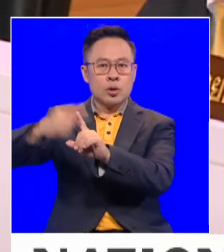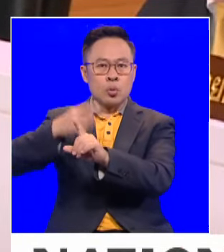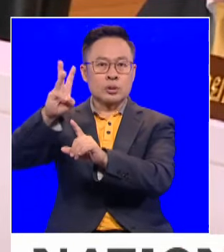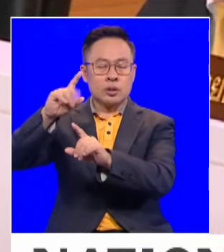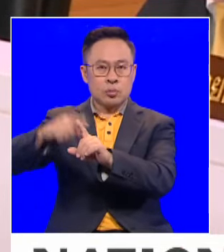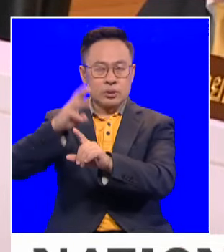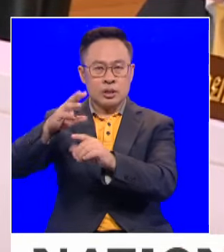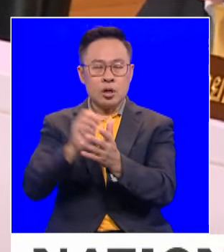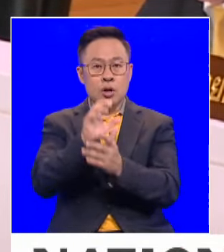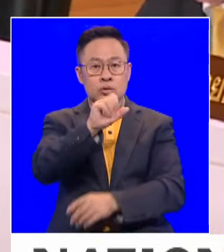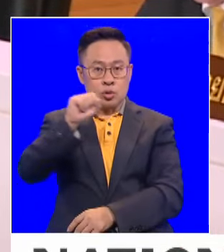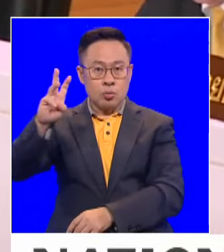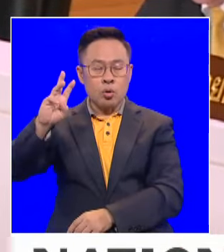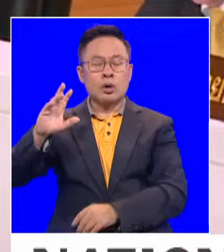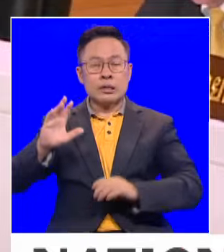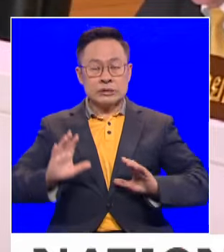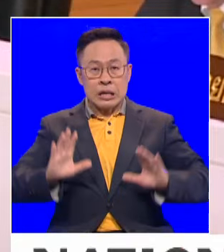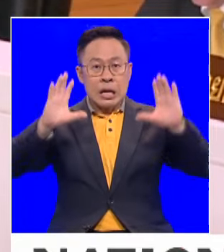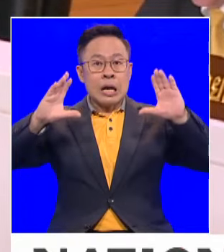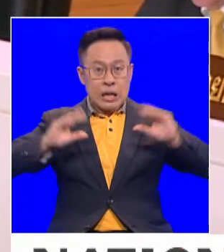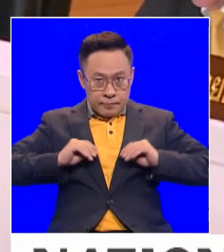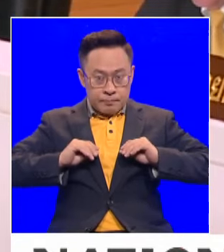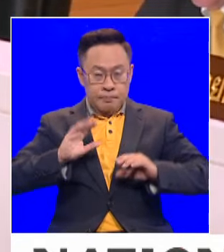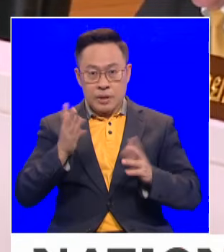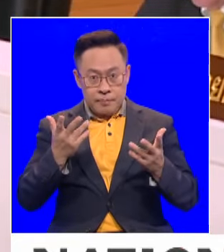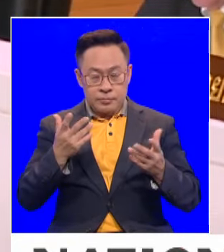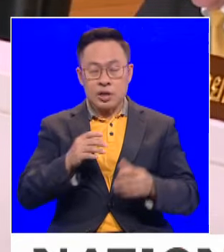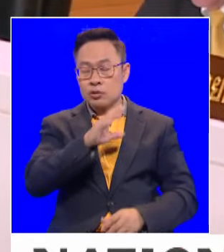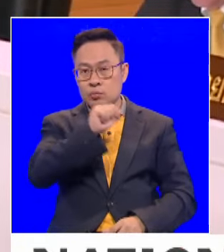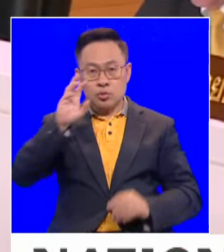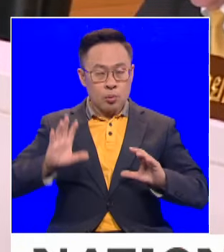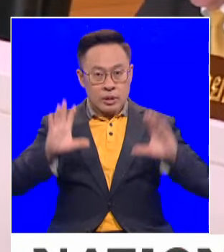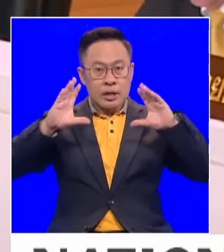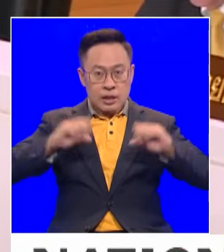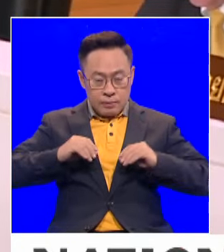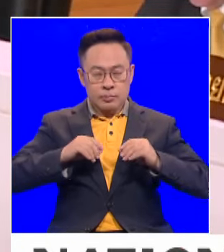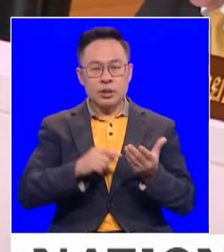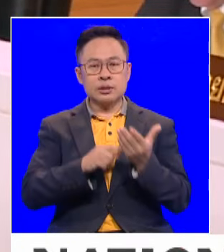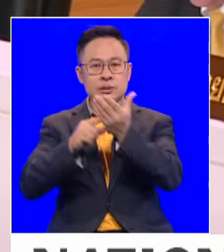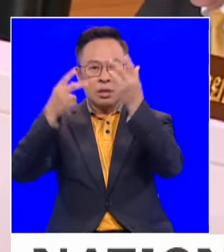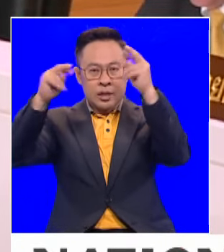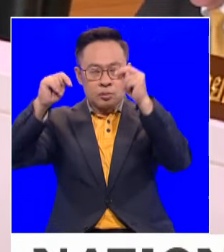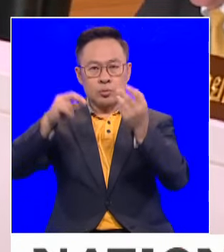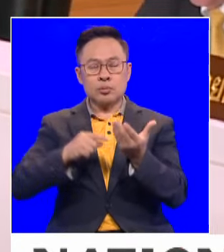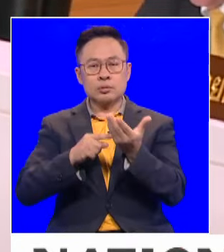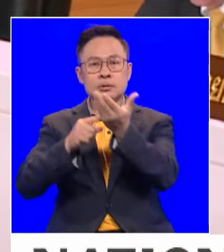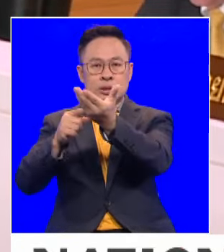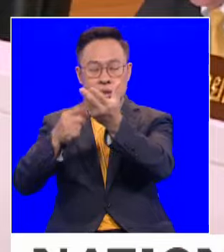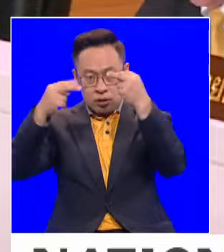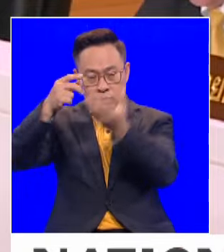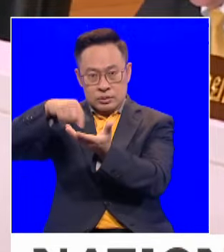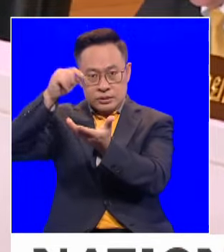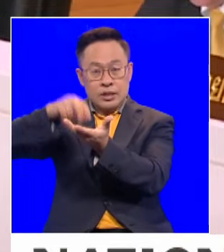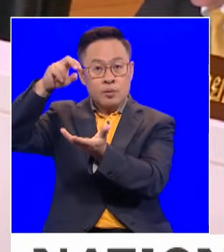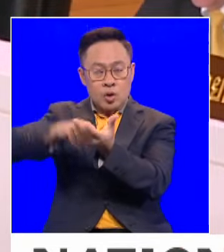ส.สถามว่าท่านจะยังยืนยันมั้ยไอ้ที่ท่านส่งไปเนี่ยถ้าที่ประชุมยืนยันนะครับก็ส่งนายกได้เพราะอะไรเพราะว่าสวมีหน้าที่